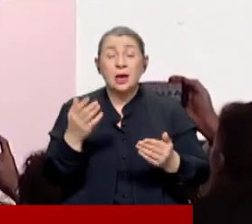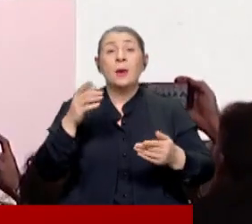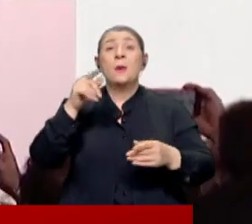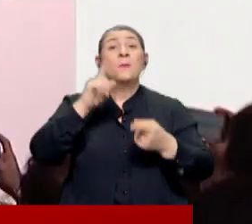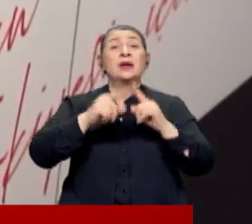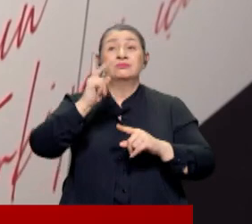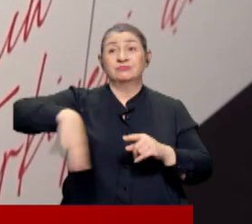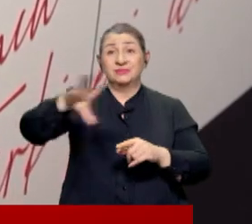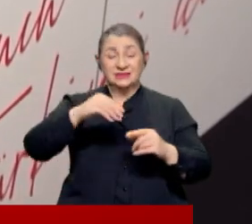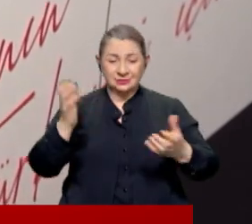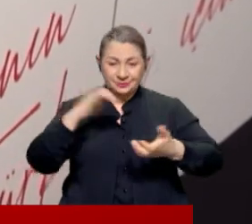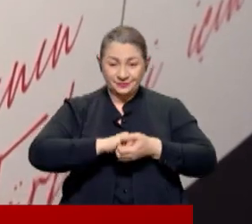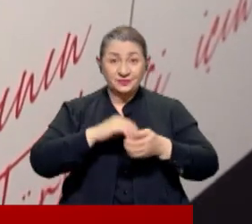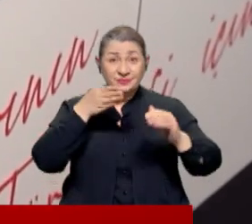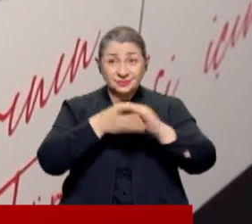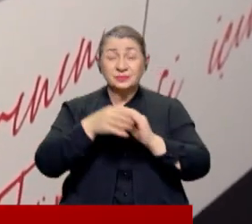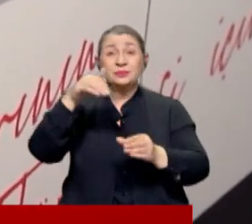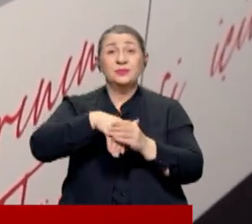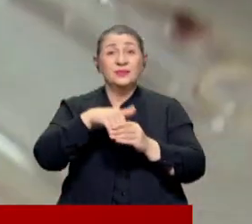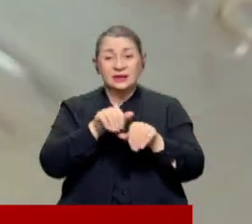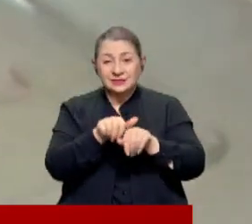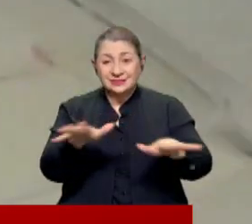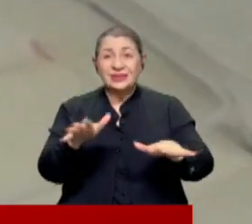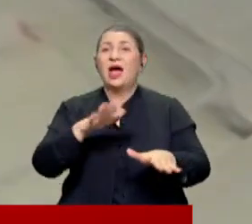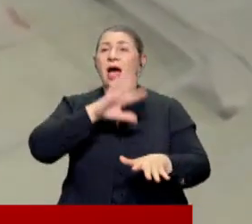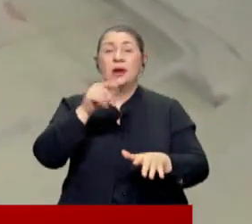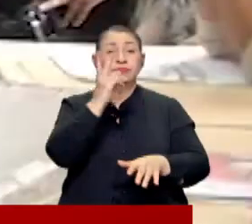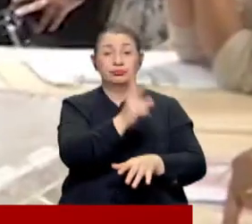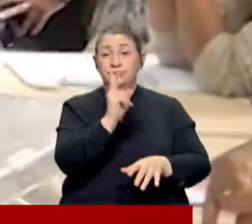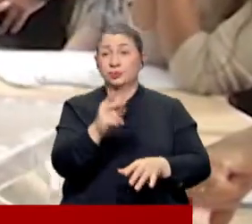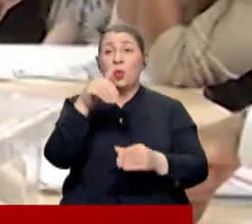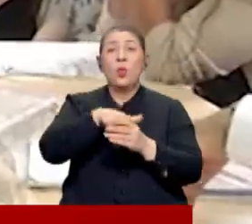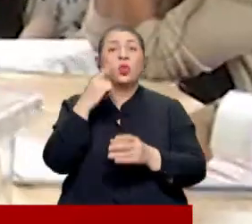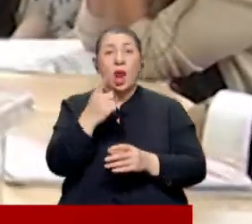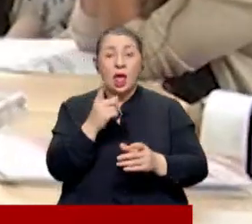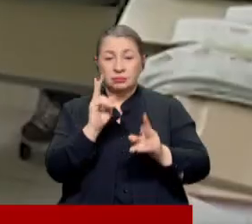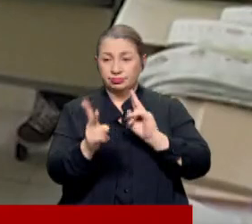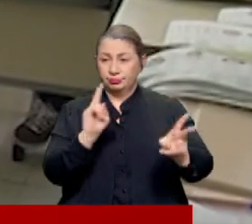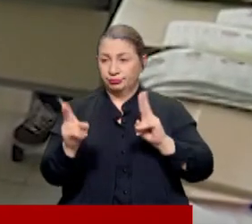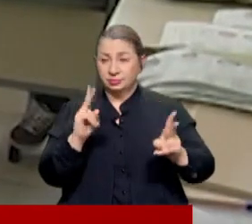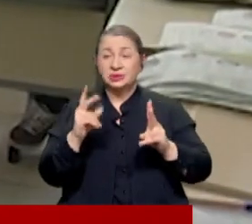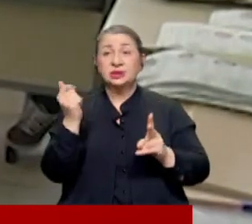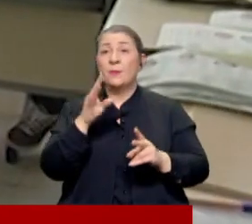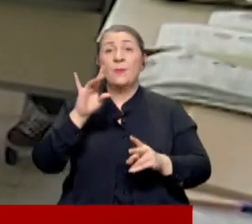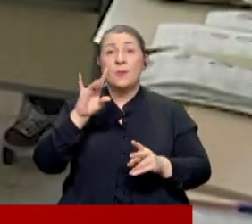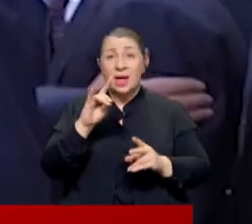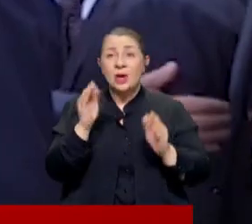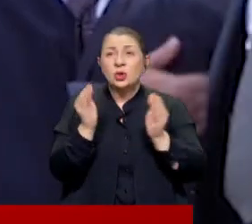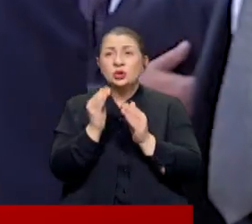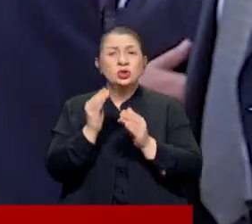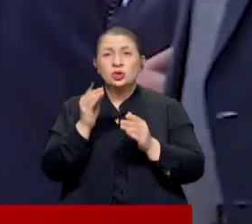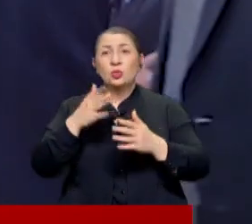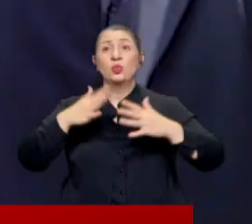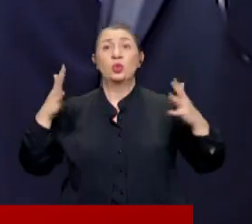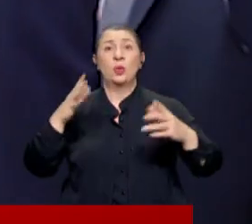partilerin ittifak içinde girdiği seçimde milletvekili dağılımının Her partinin oyuna göre belirlenecek olmasını MP küçük